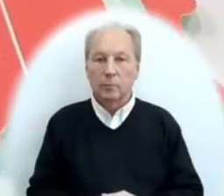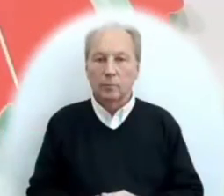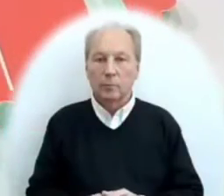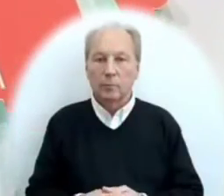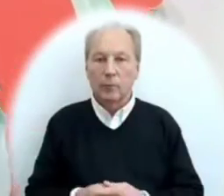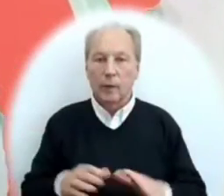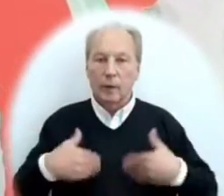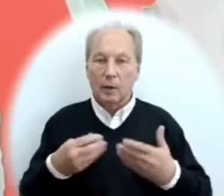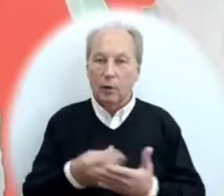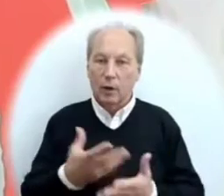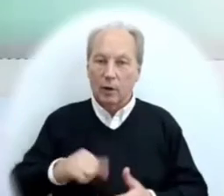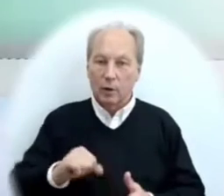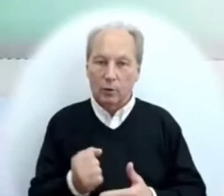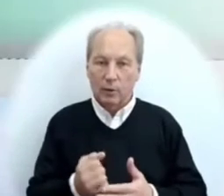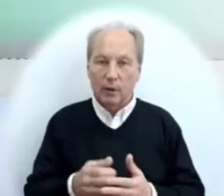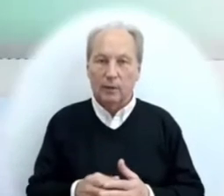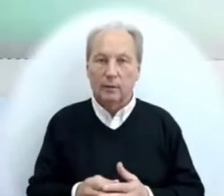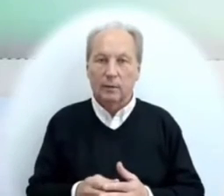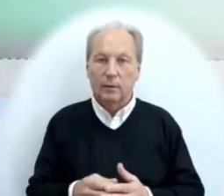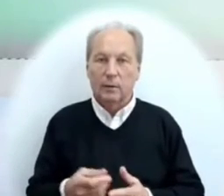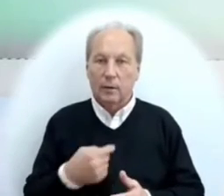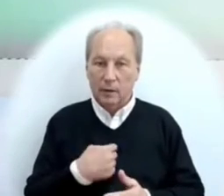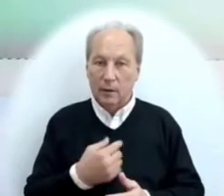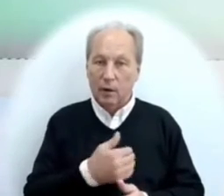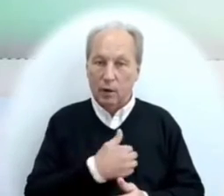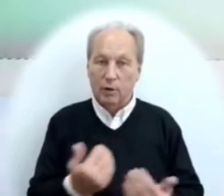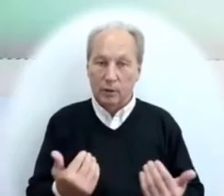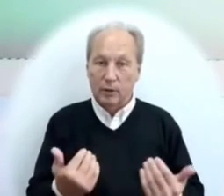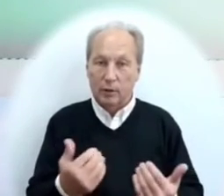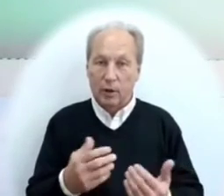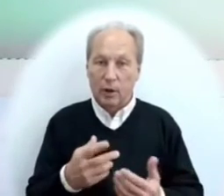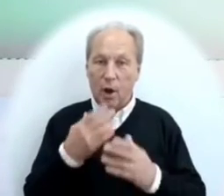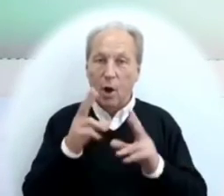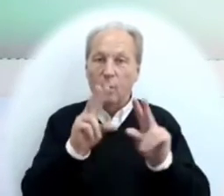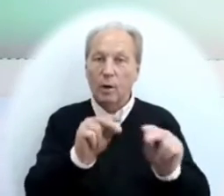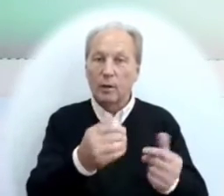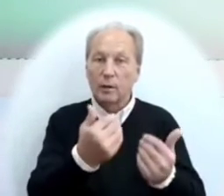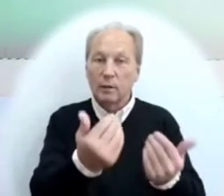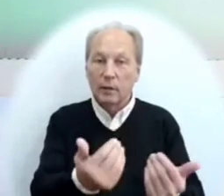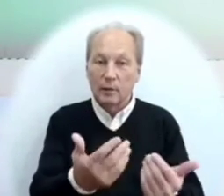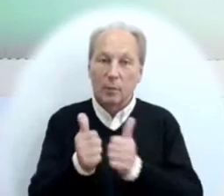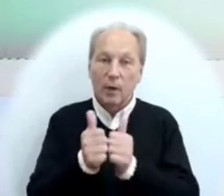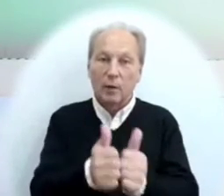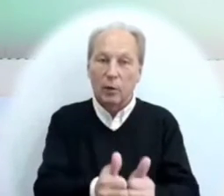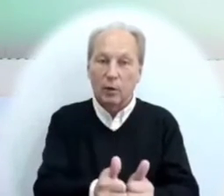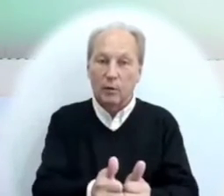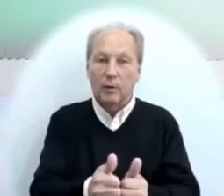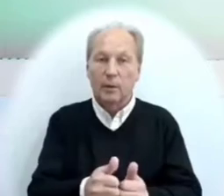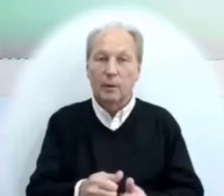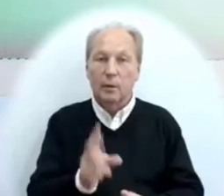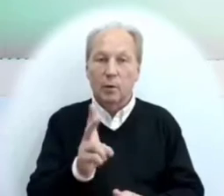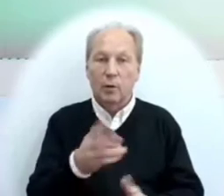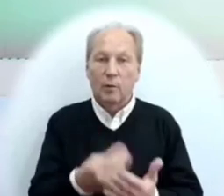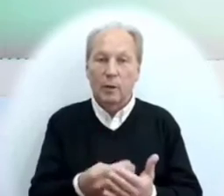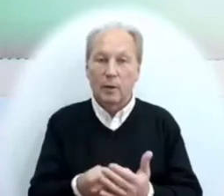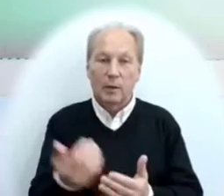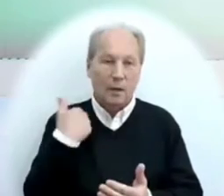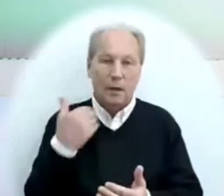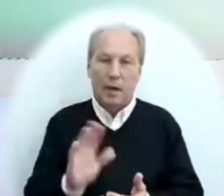Здравствуйте, дорогие друзья! Я хочу сегодня обратиться к тем нашим партнерам, кто в бизнесе совсем